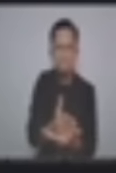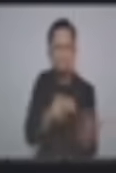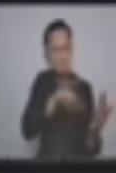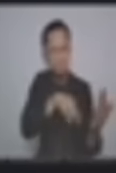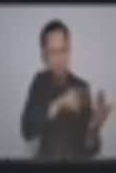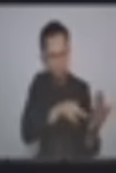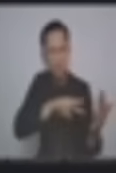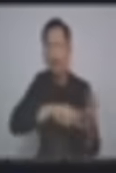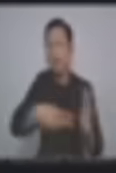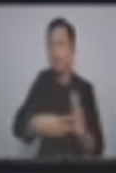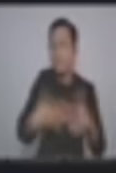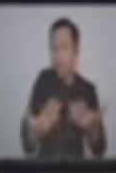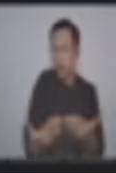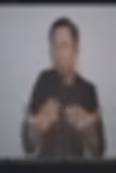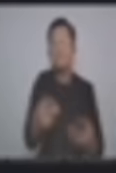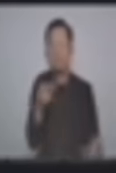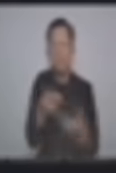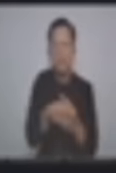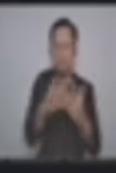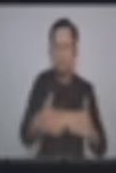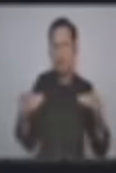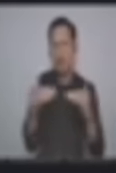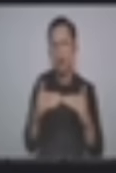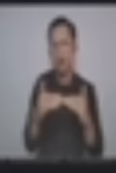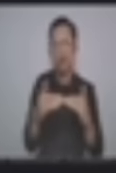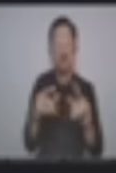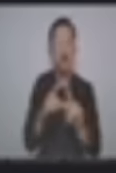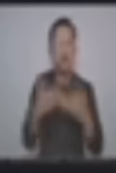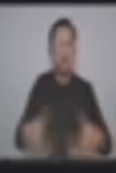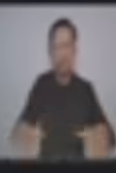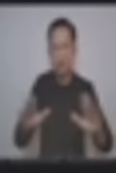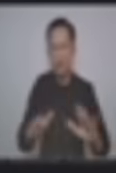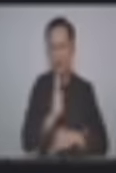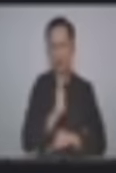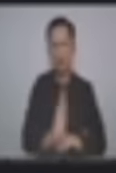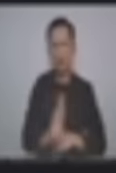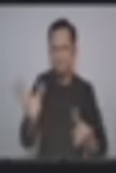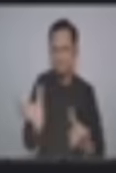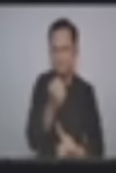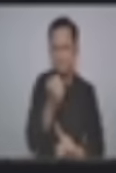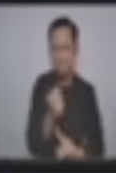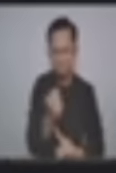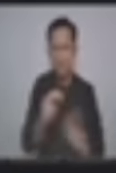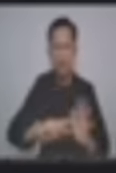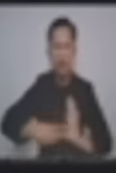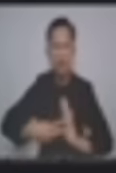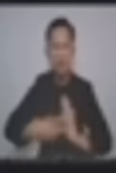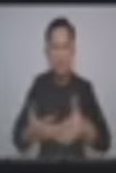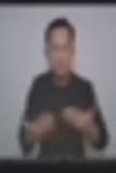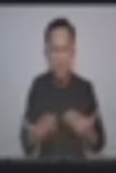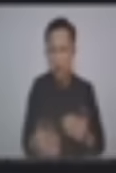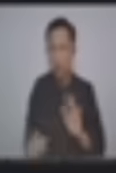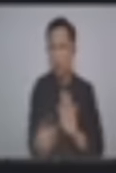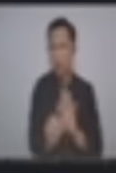mewujudkan pemilu yang berkeadilan demokratis dan berintegritas artinya sekalipun undang-undang